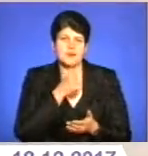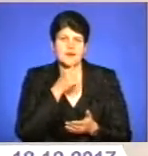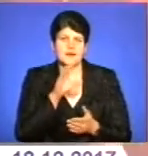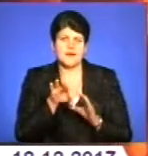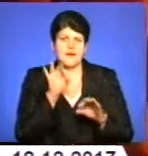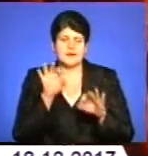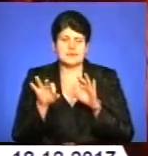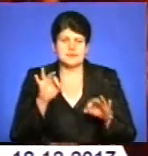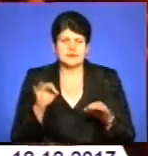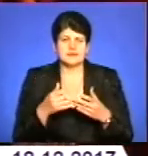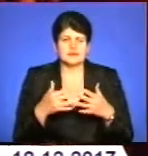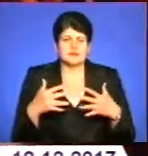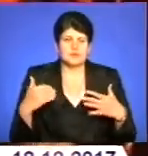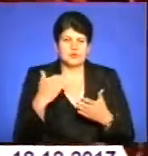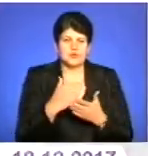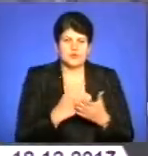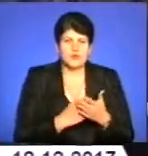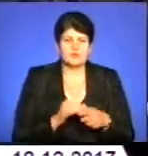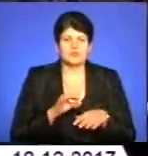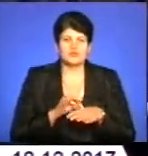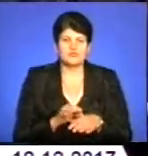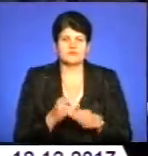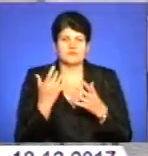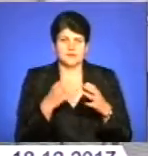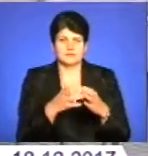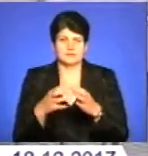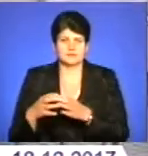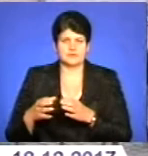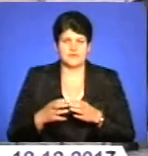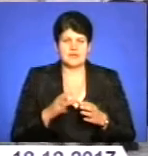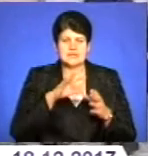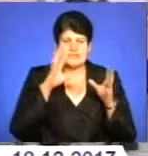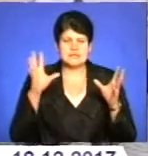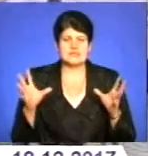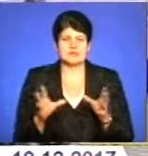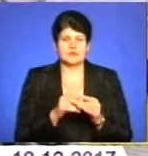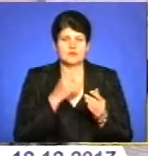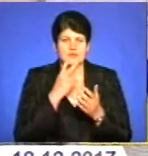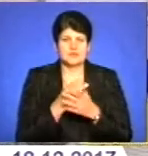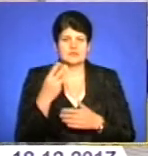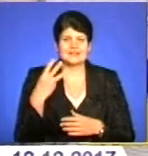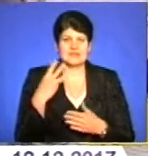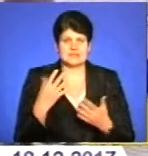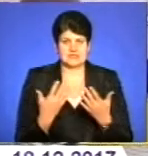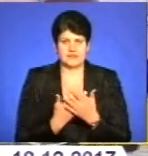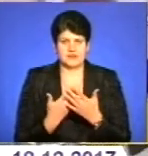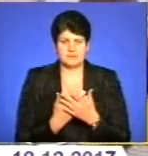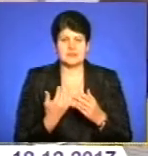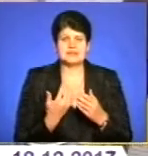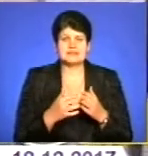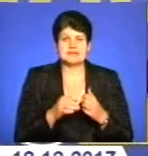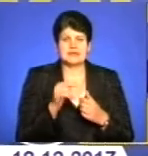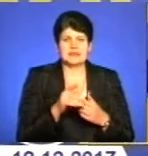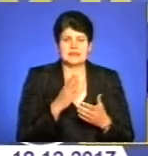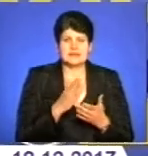Через насичену програму заходи кінохвилі відбуваються у кількох локаціях. Загалом в рамках форуму презентують майже 30 фільмів, серед яких і номіновані